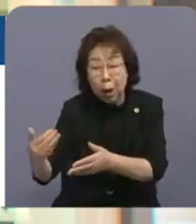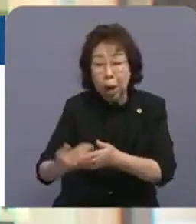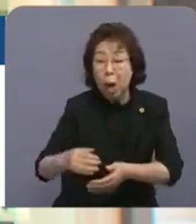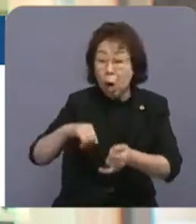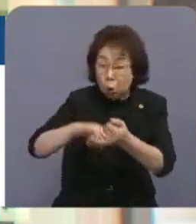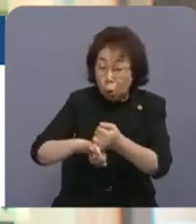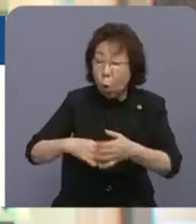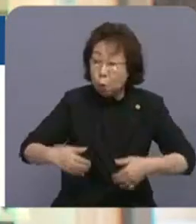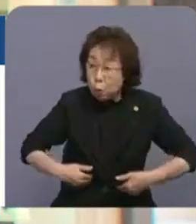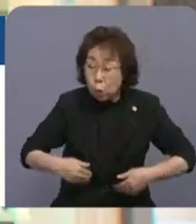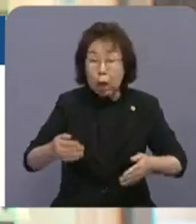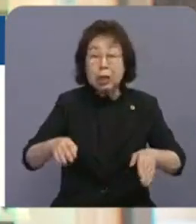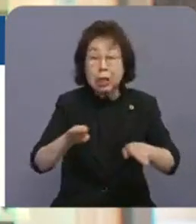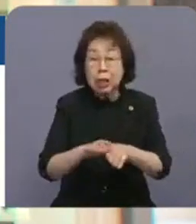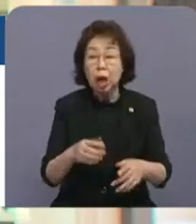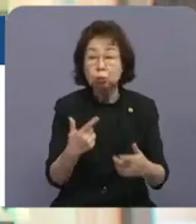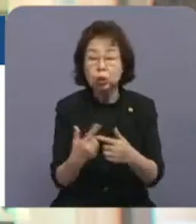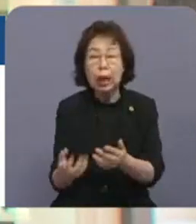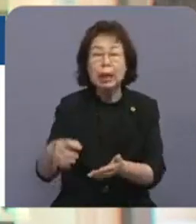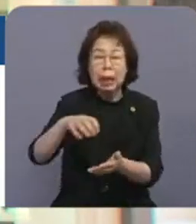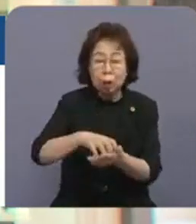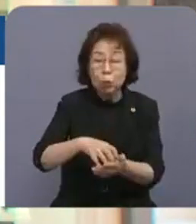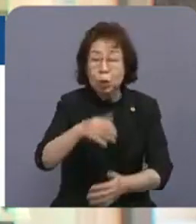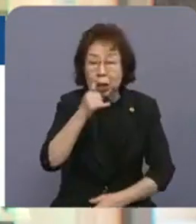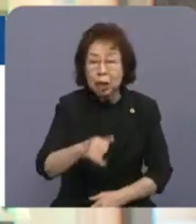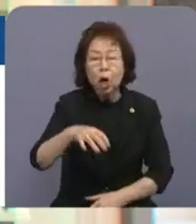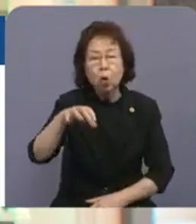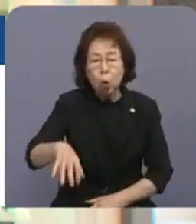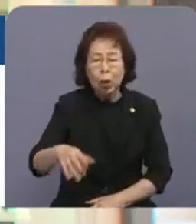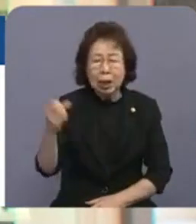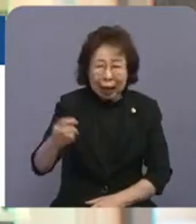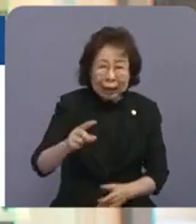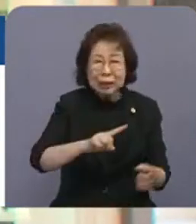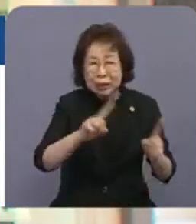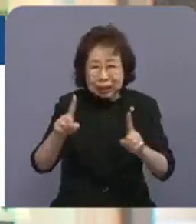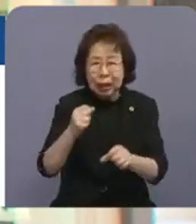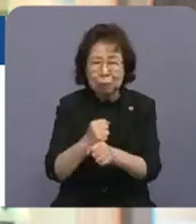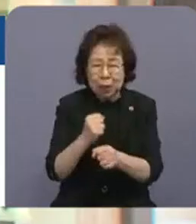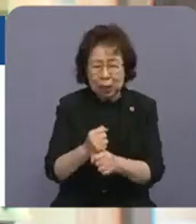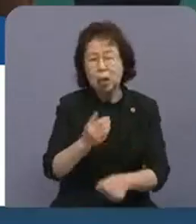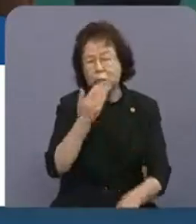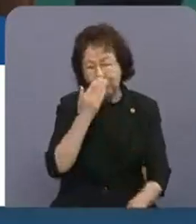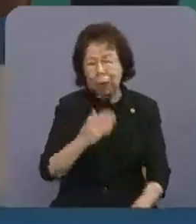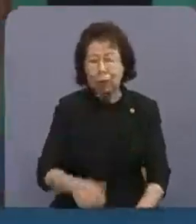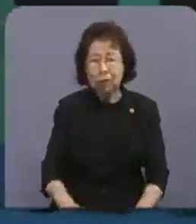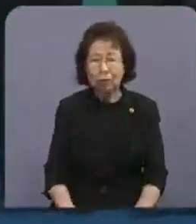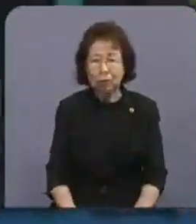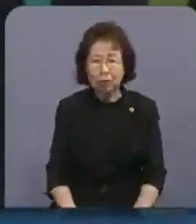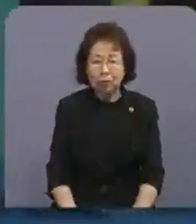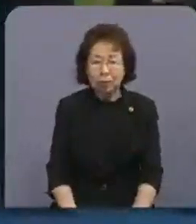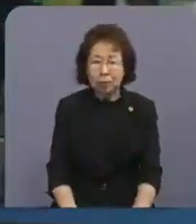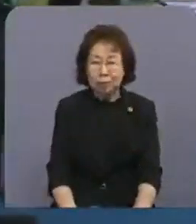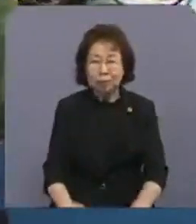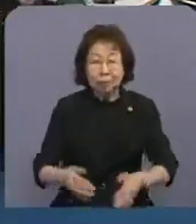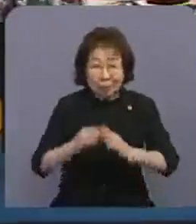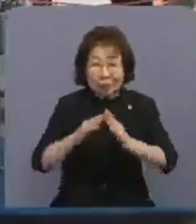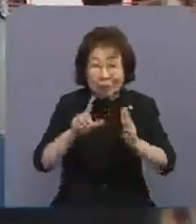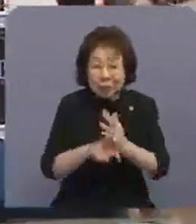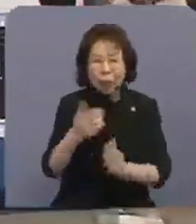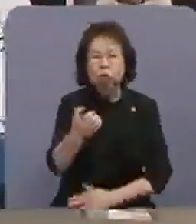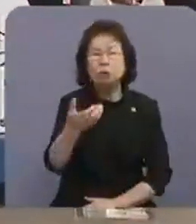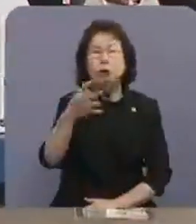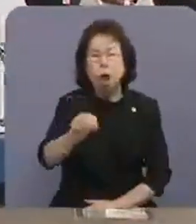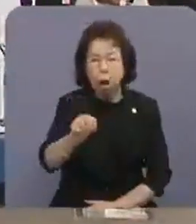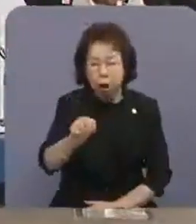시설 그리고 장기적으로 부산을 담을 수 있는 공간으로 재탄생해야 된다고 생각을 합니다. 조성 사업에만 90억